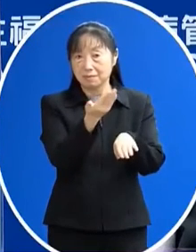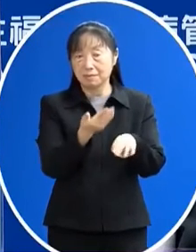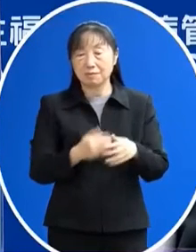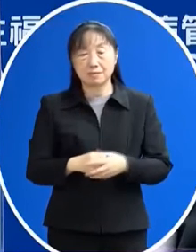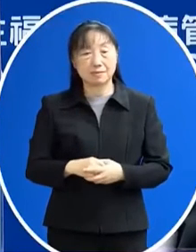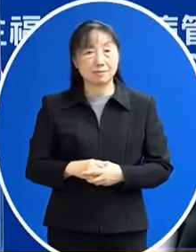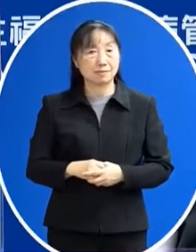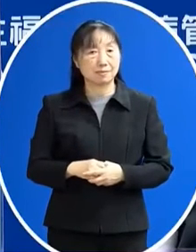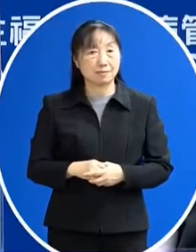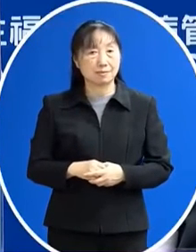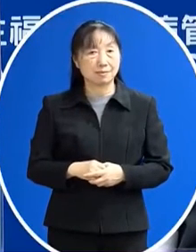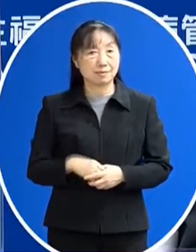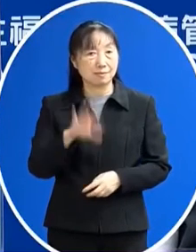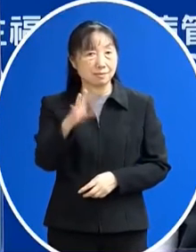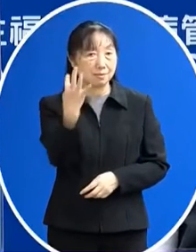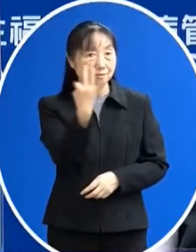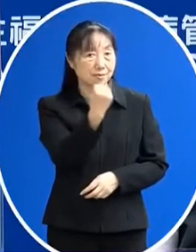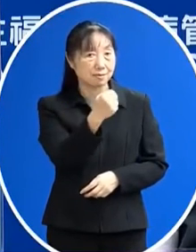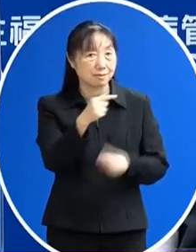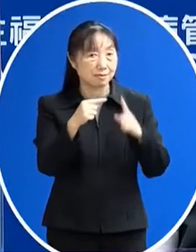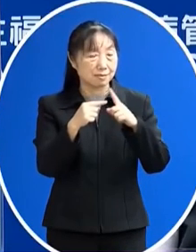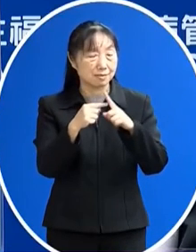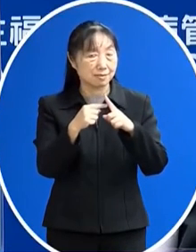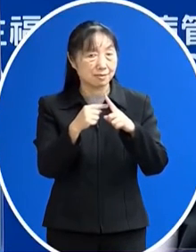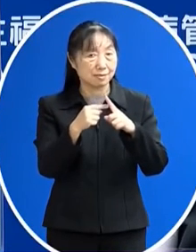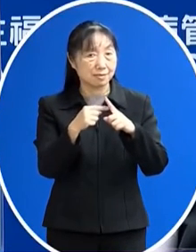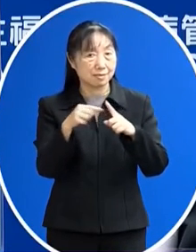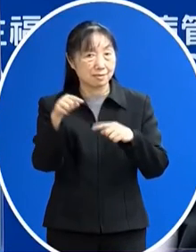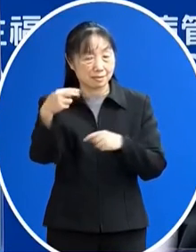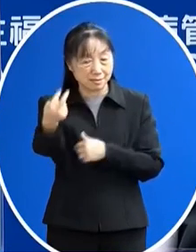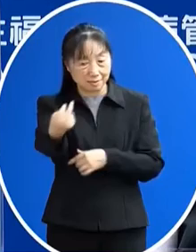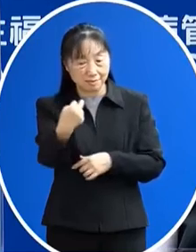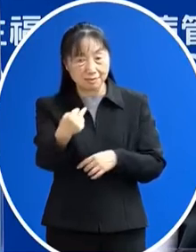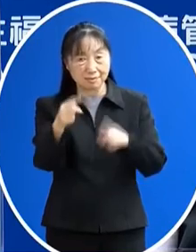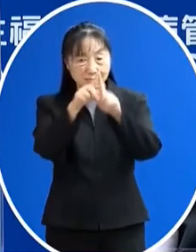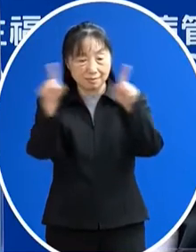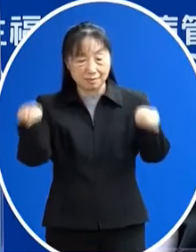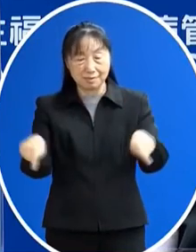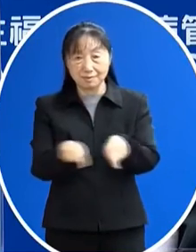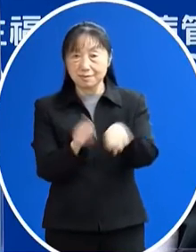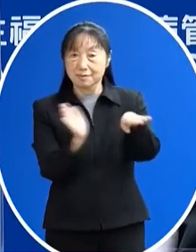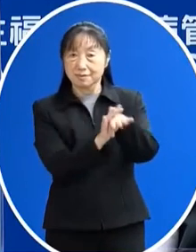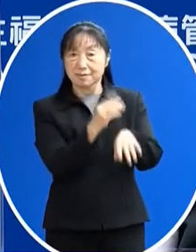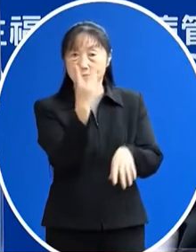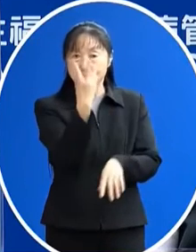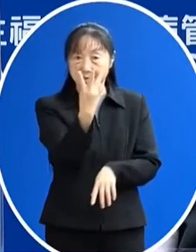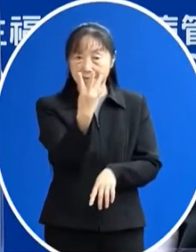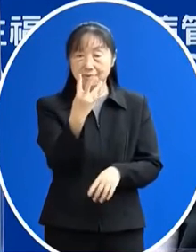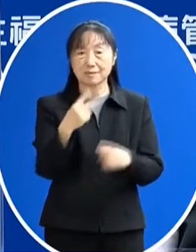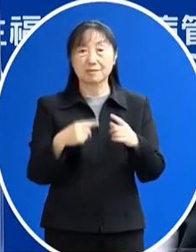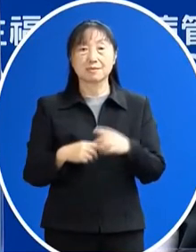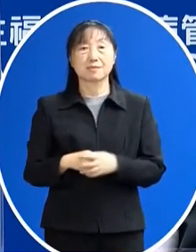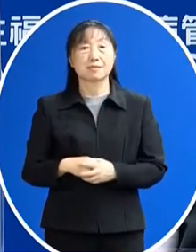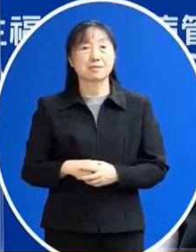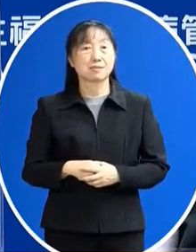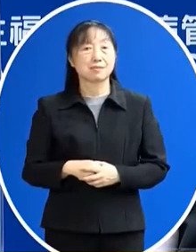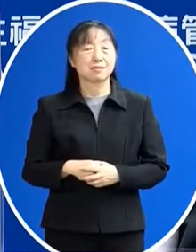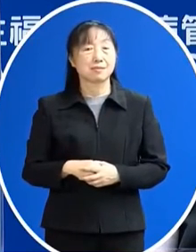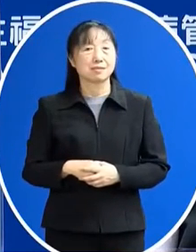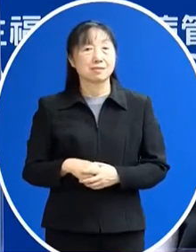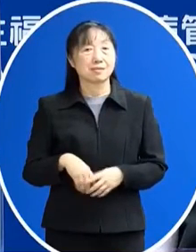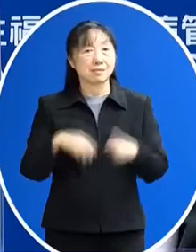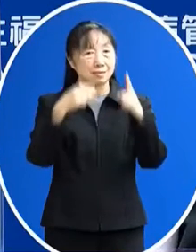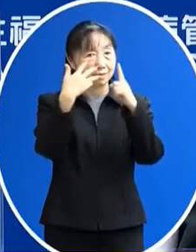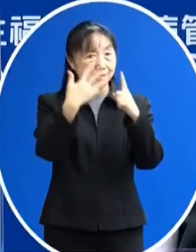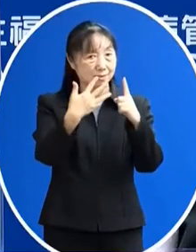左上角这几位渐渐也可以看到这三位，左边的三位，那我们现在看到他跟